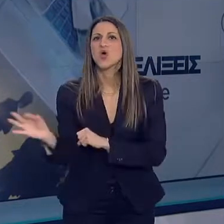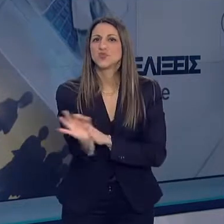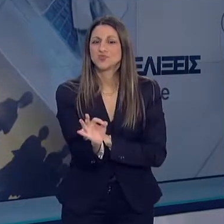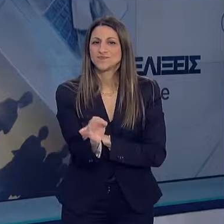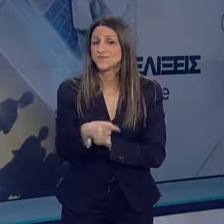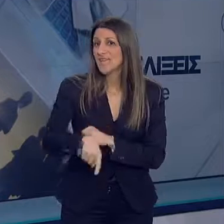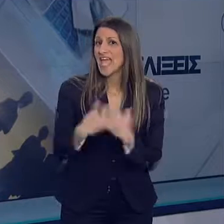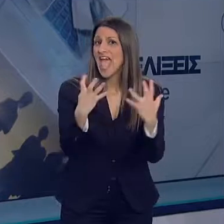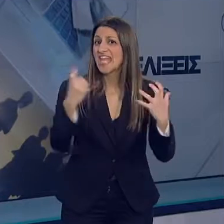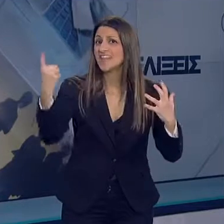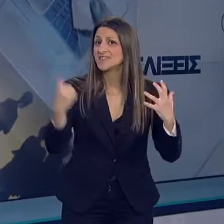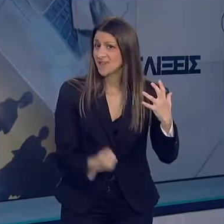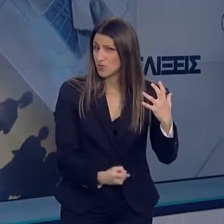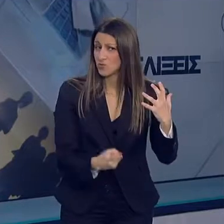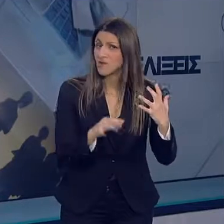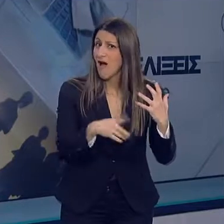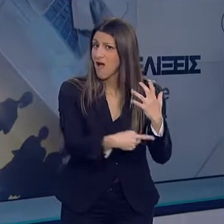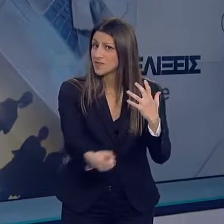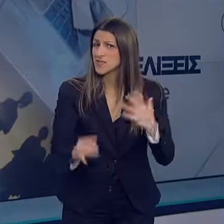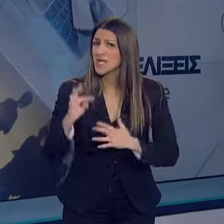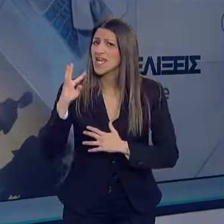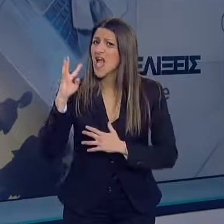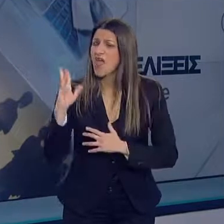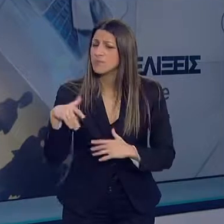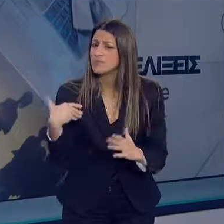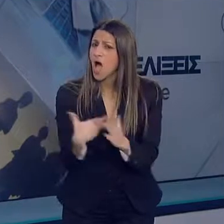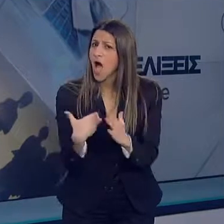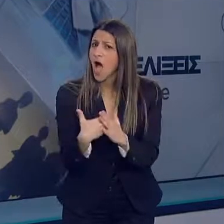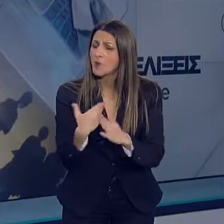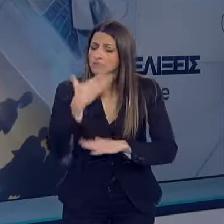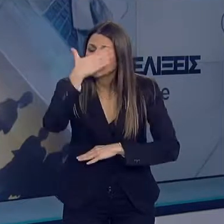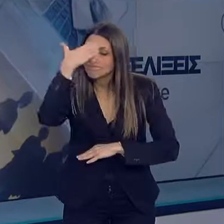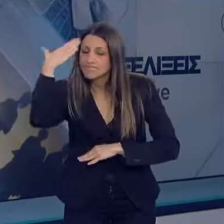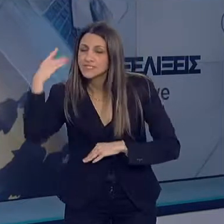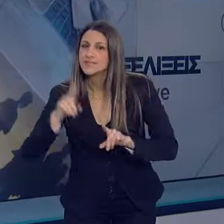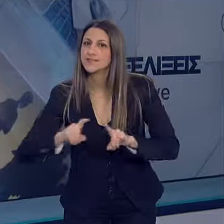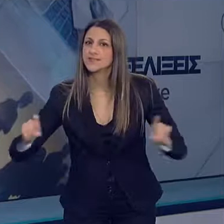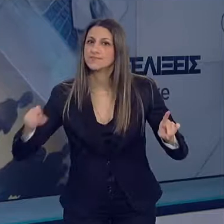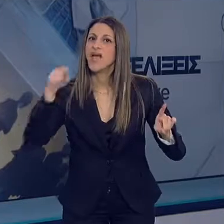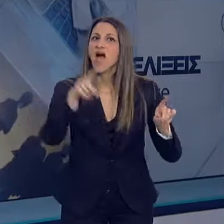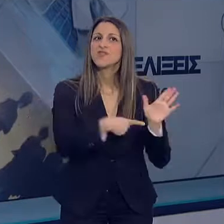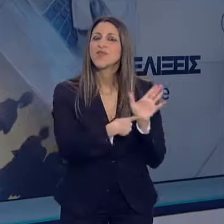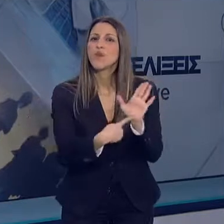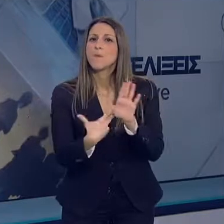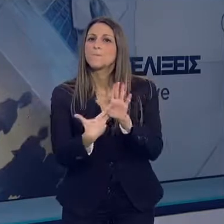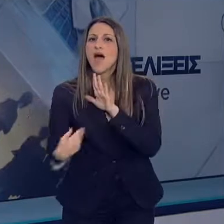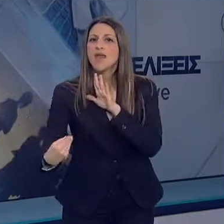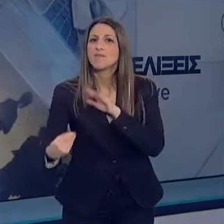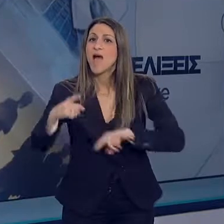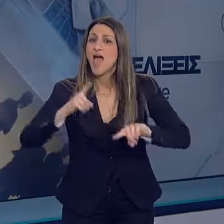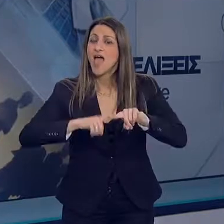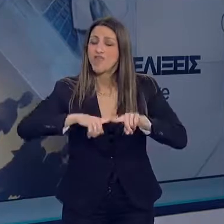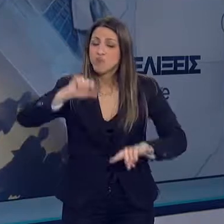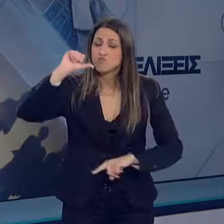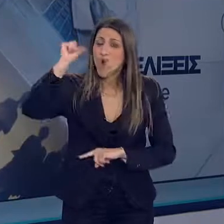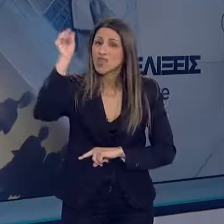κάθε μέρα, εδώ και εβδομάδες, αποδεικνύουν τι σημαίνει ελληνικό φιλότιμο και που δίνουν παγκοσμίως το διαχρονικό ιστορικό μήνυμα των Ελλήνων